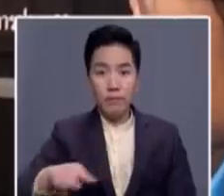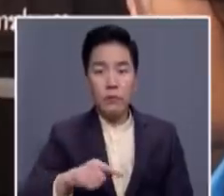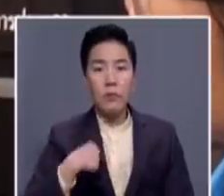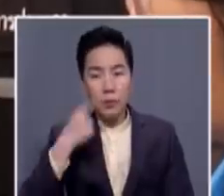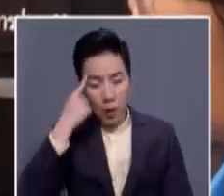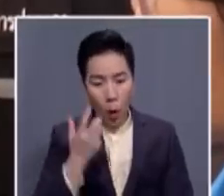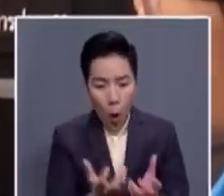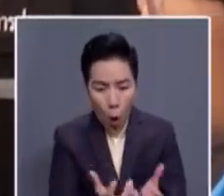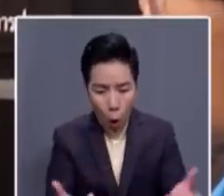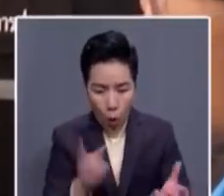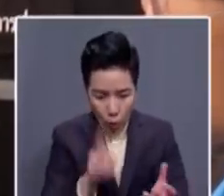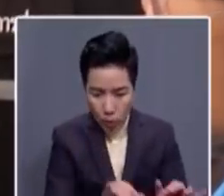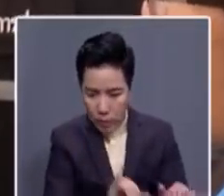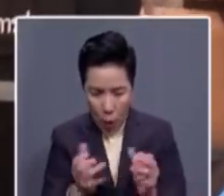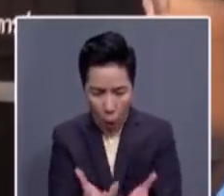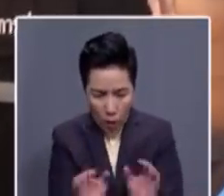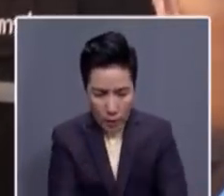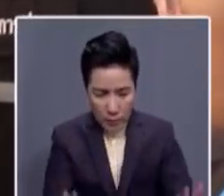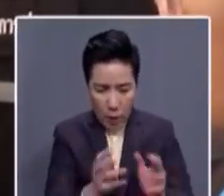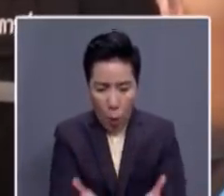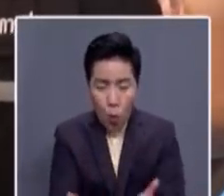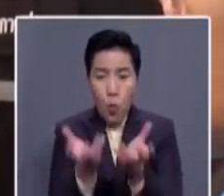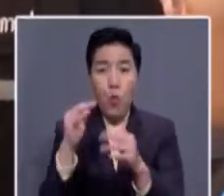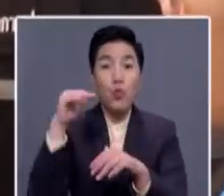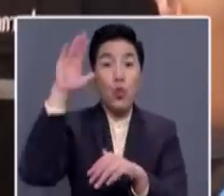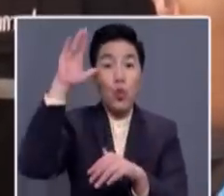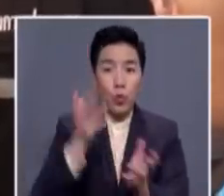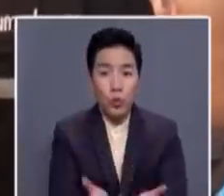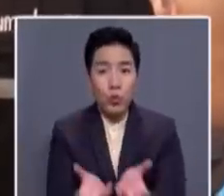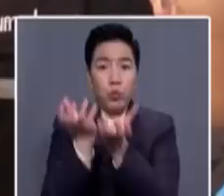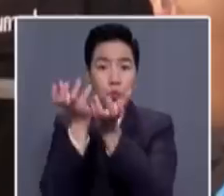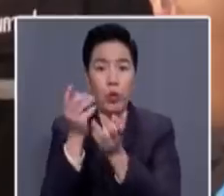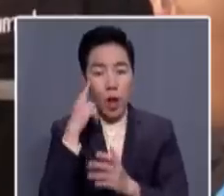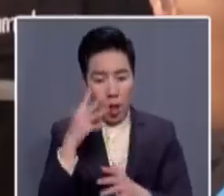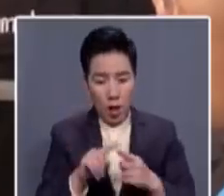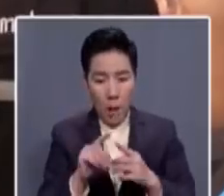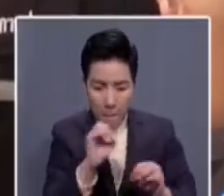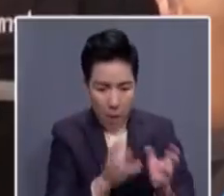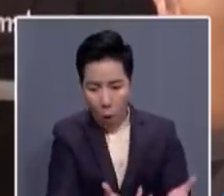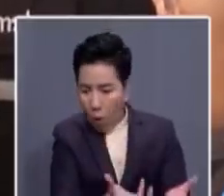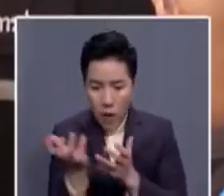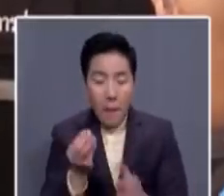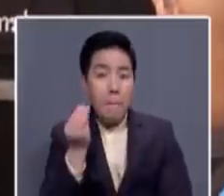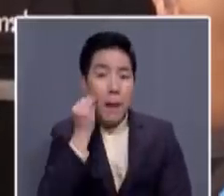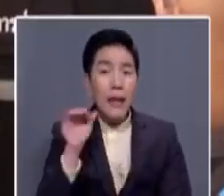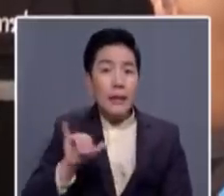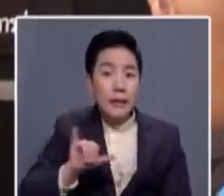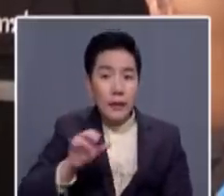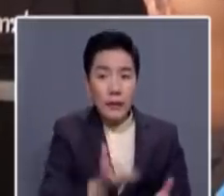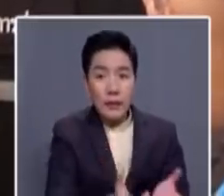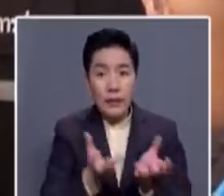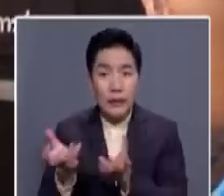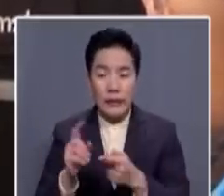ได้อพยพสิ่งของที่มีค่านะครับขึ้นไปสู่ที่สูงหรือเคลื่อนย้ายไปอยู่ที่ที่ปลอดภัยนะครับอาจจะเป็นบ้านญาตินะ